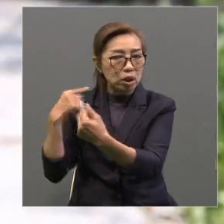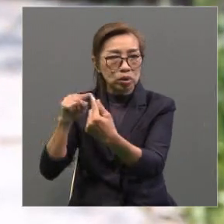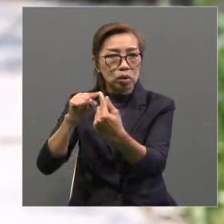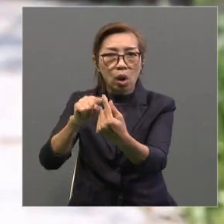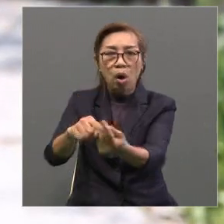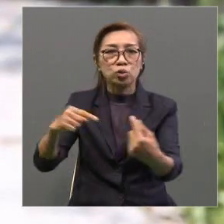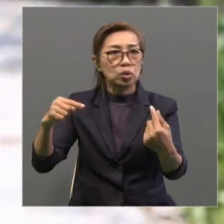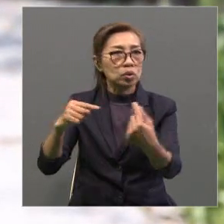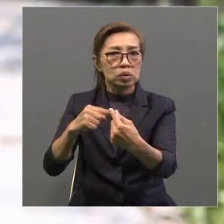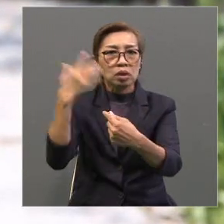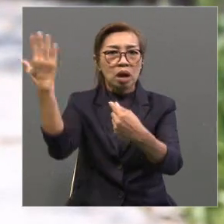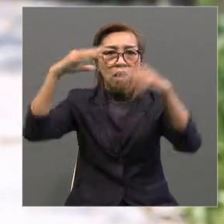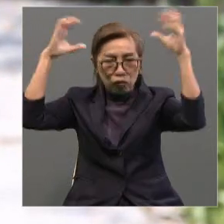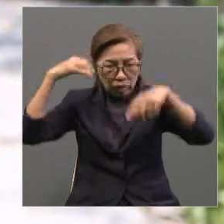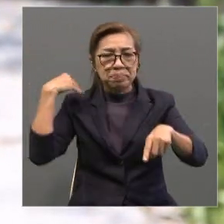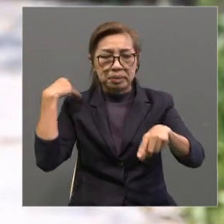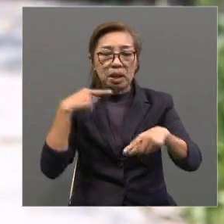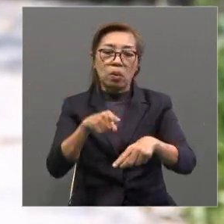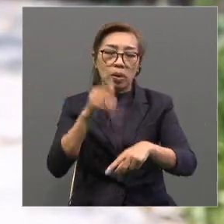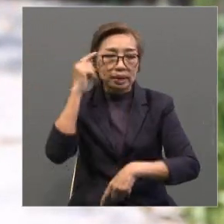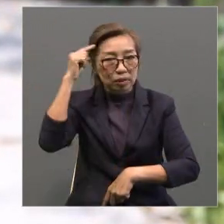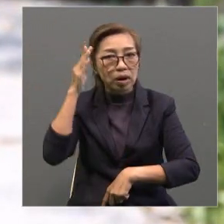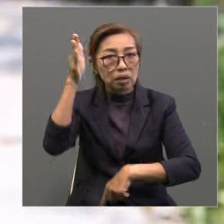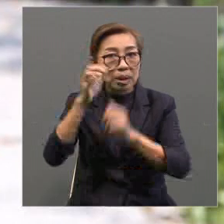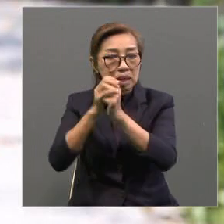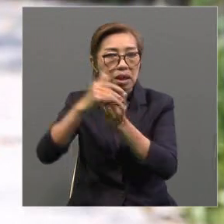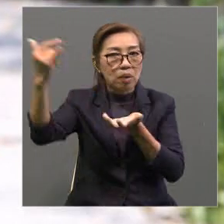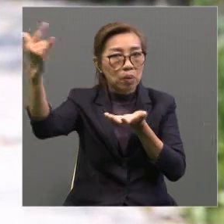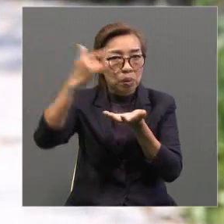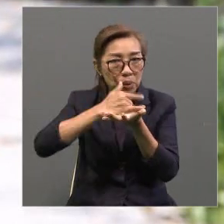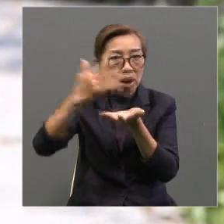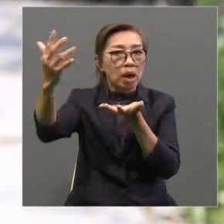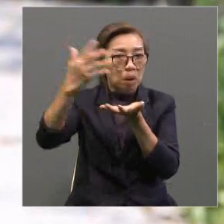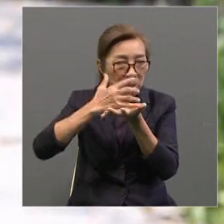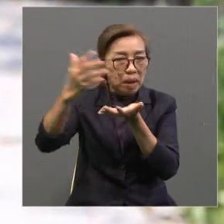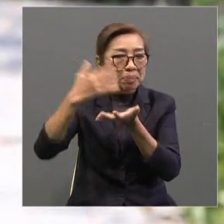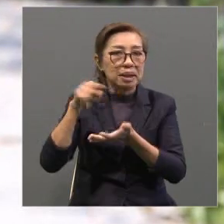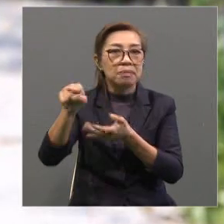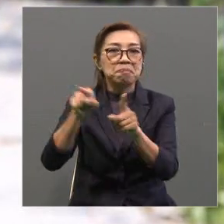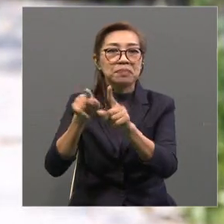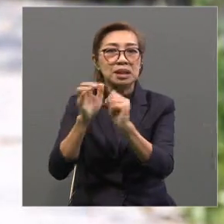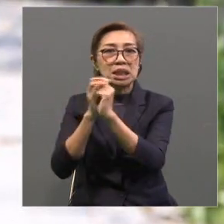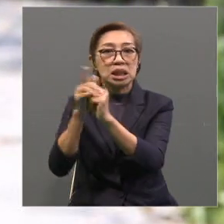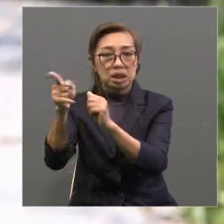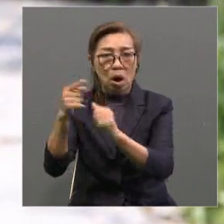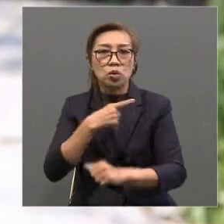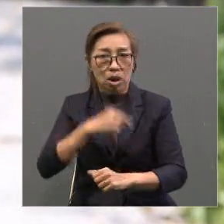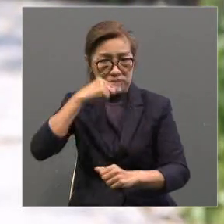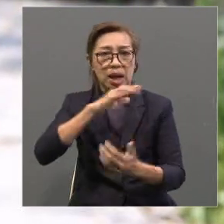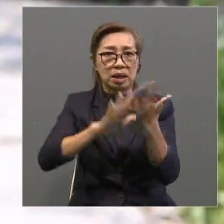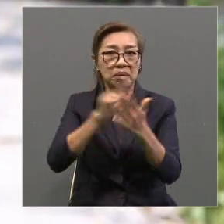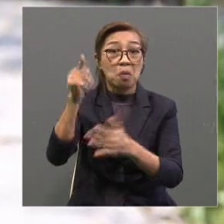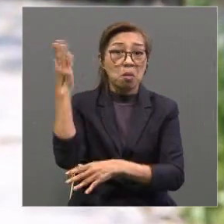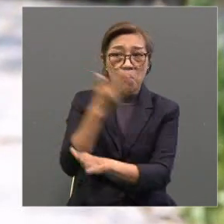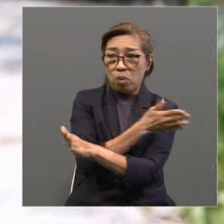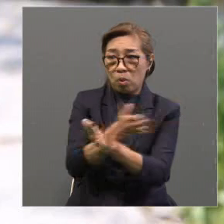อนนี้นะคะก็หวังว่าต่อไปก็คงจะค่อยๆทยอยมาเพราะมันเหมือนเป็นการอั้นไว้นานแล้วเขาก็ยังเห็นเขายังชอบประเทศไทยอยู่แล้วเขา